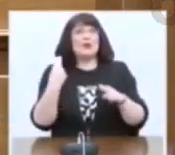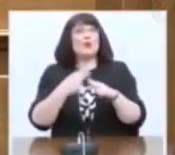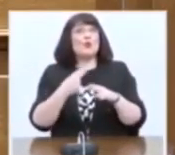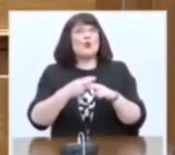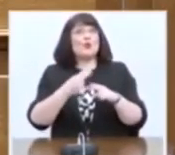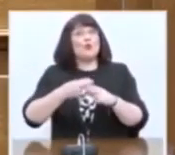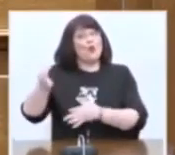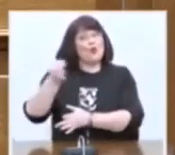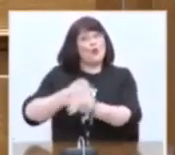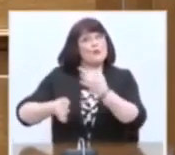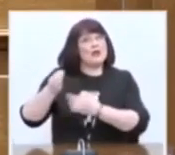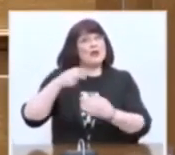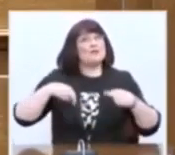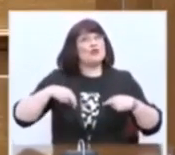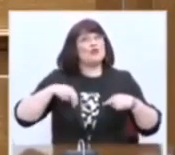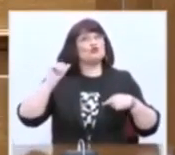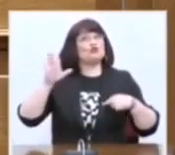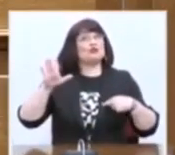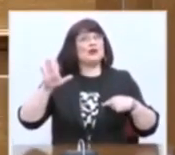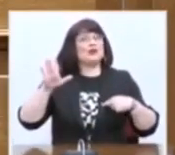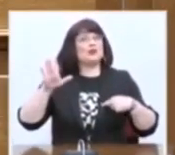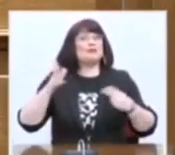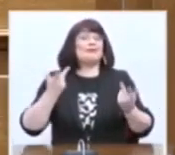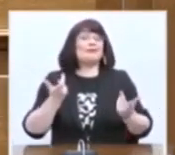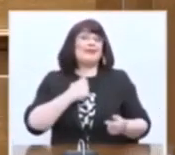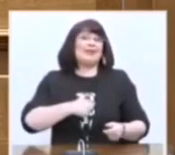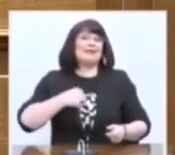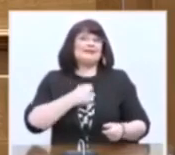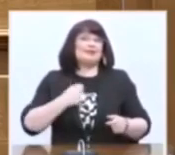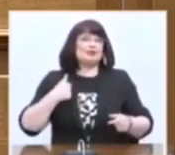Αλλά κύριε Δέδια μου, δυστυχώς για εσάς η ελληνική λύση